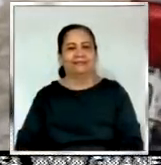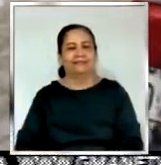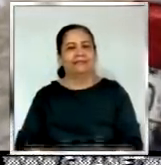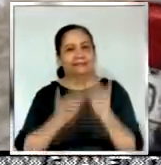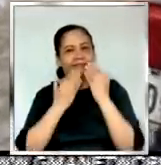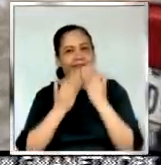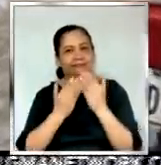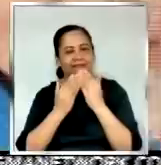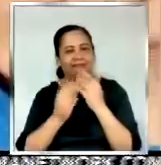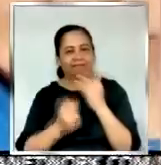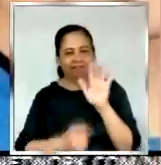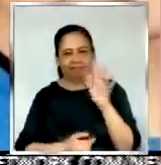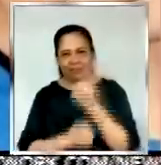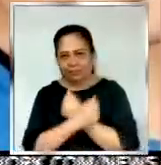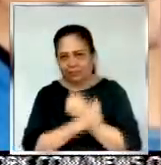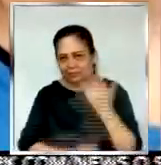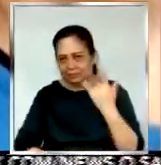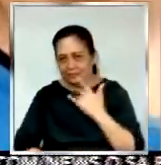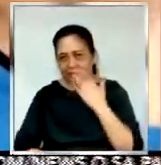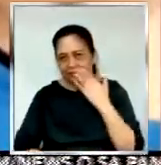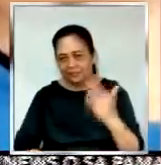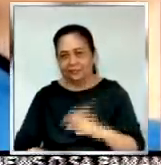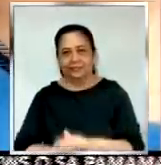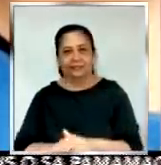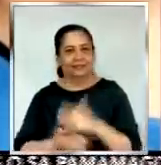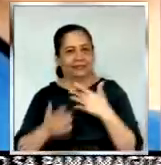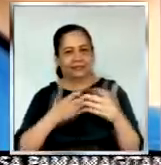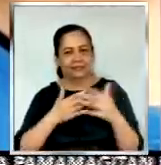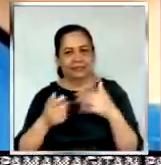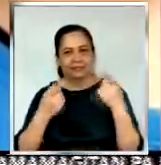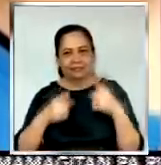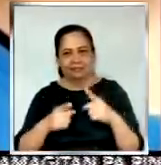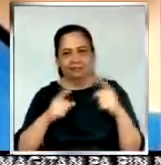mo. Kahit ano pa ang dudobyo o bayo,